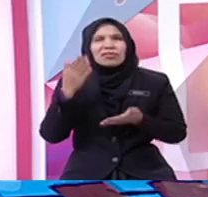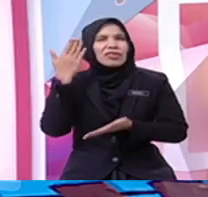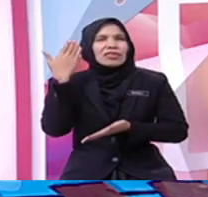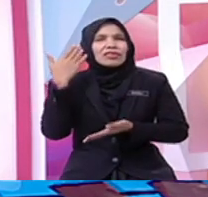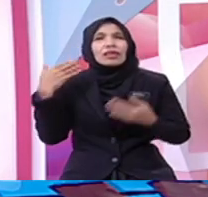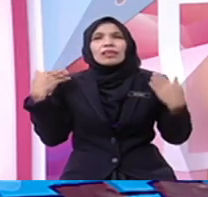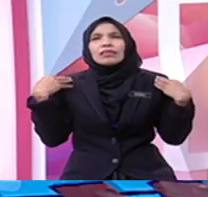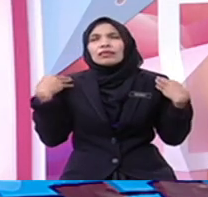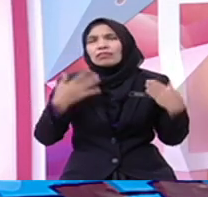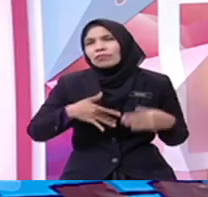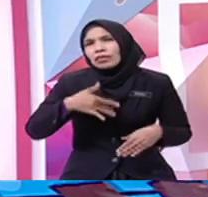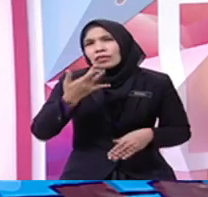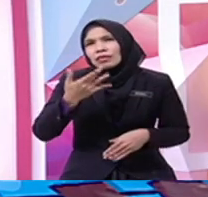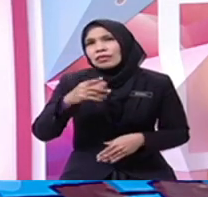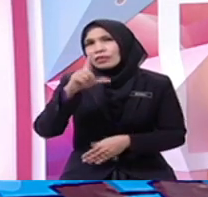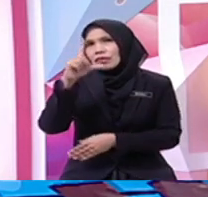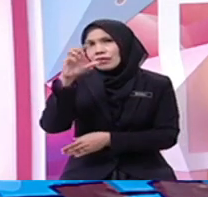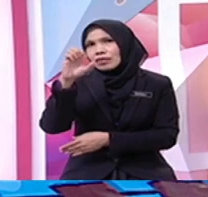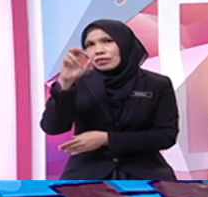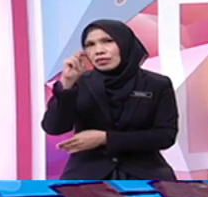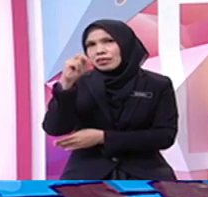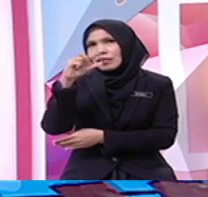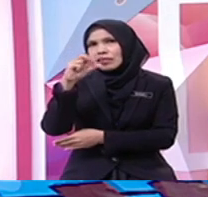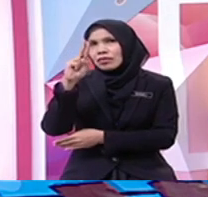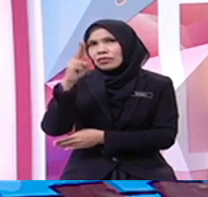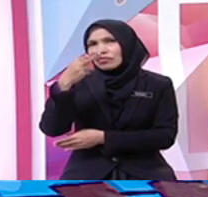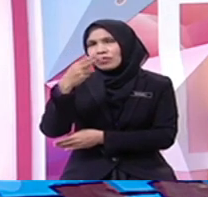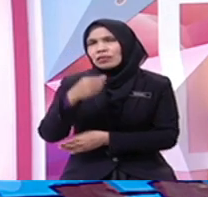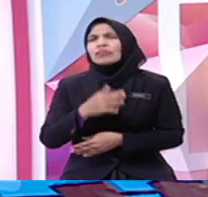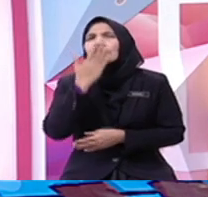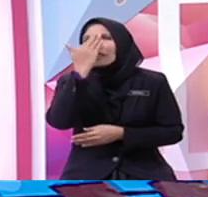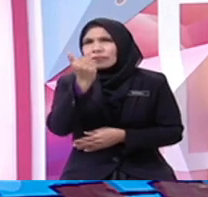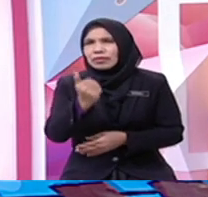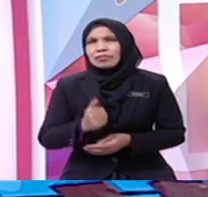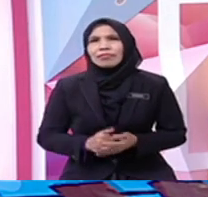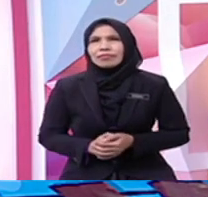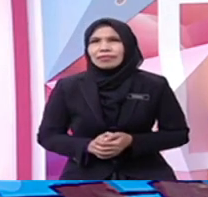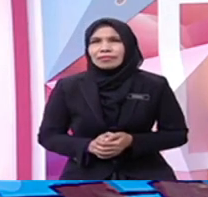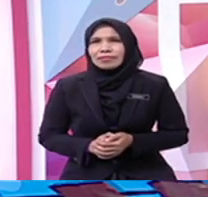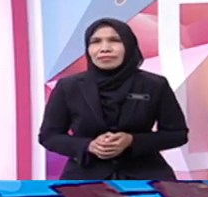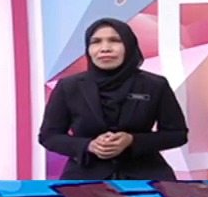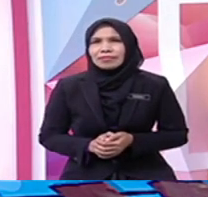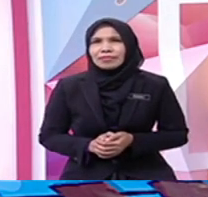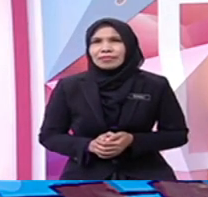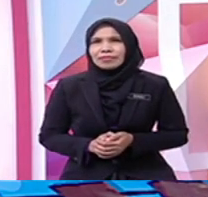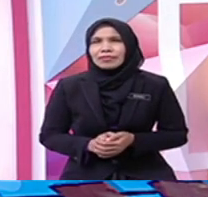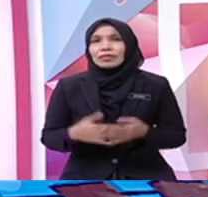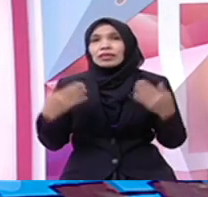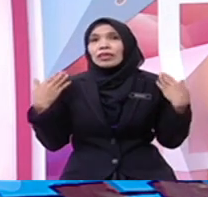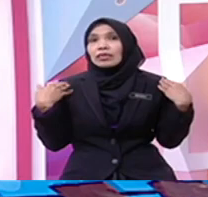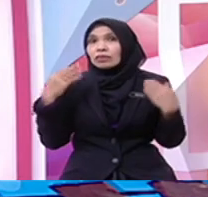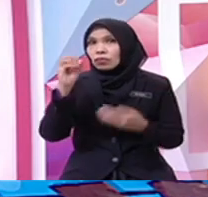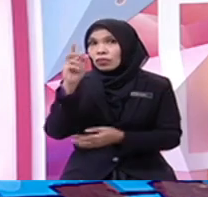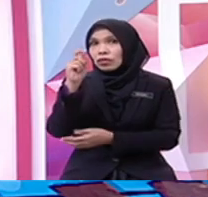bahagian-bahagian Kenapa itu masih sebab aja untuk yang terlibat atau masuk ke yo betul